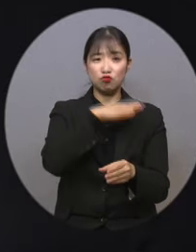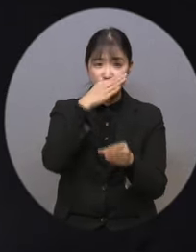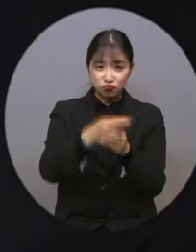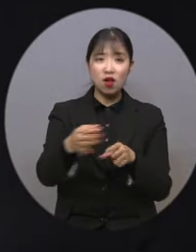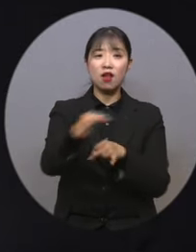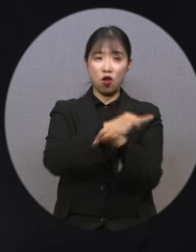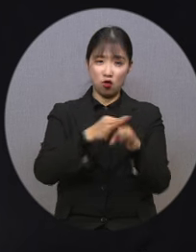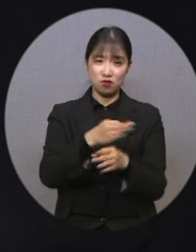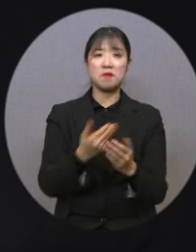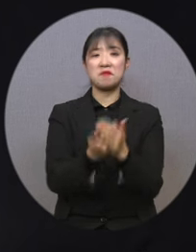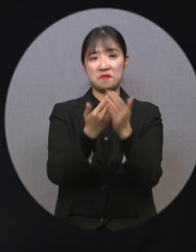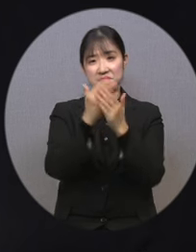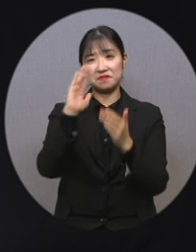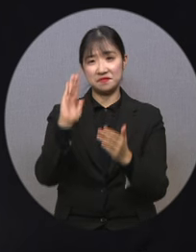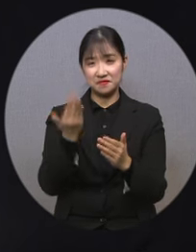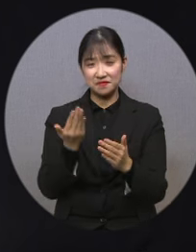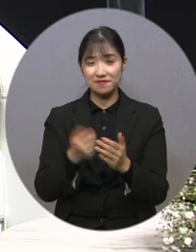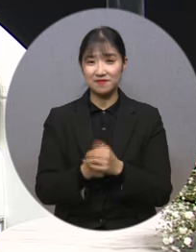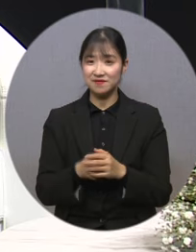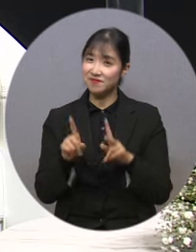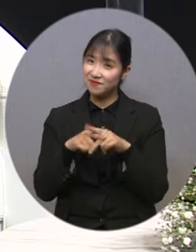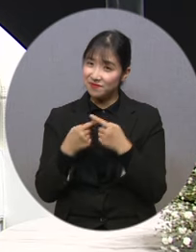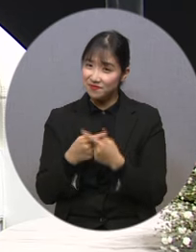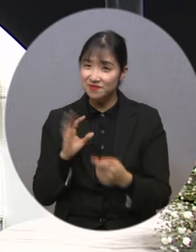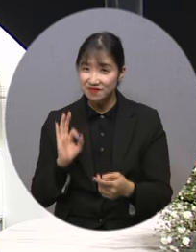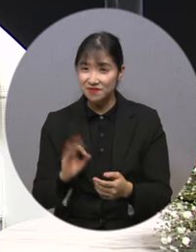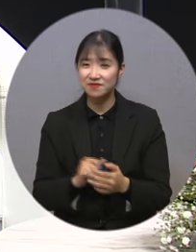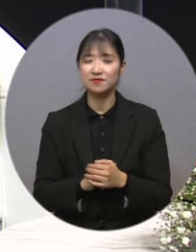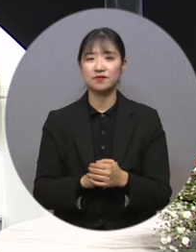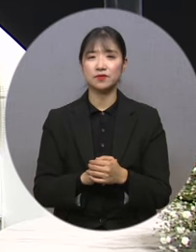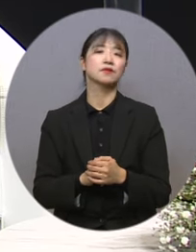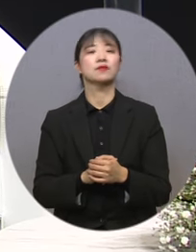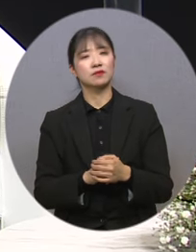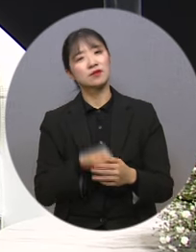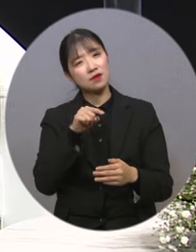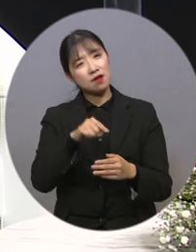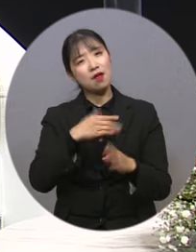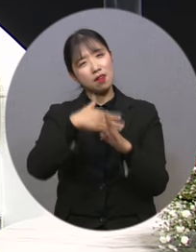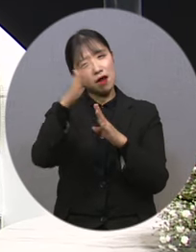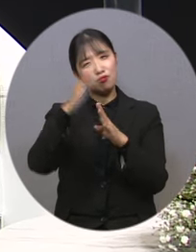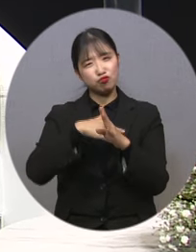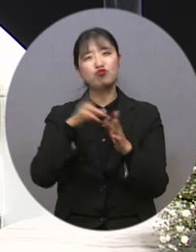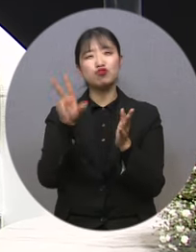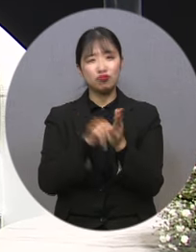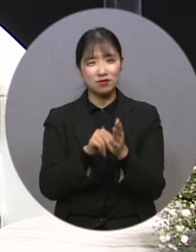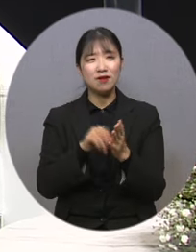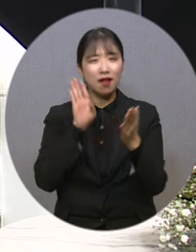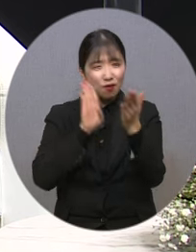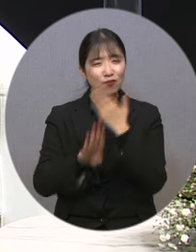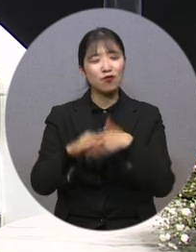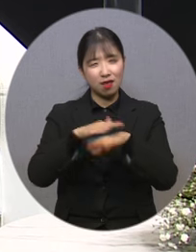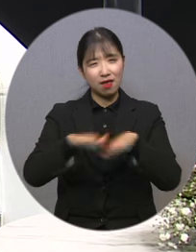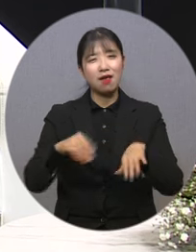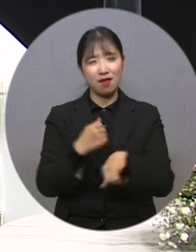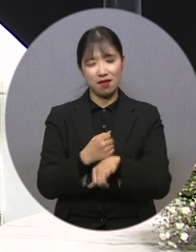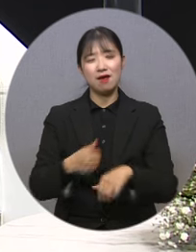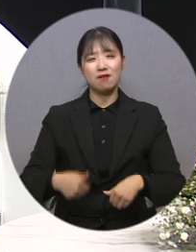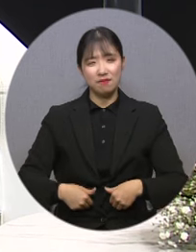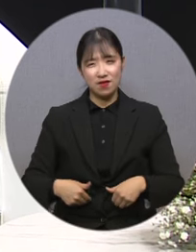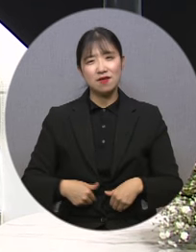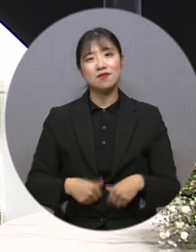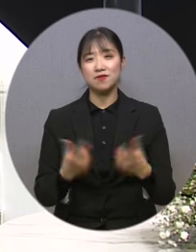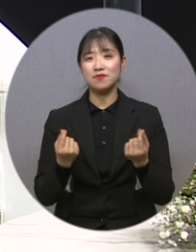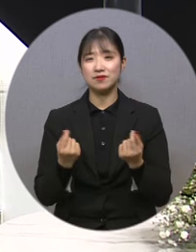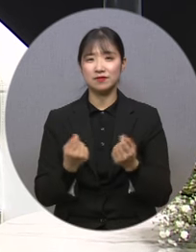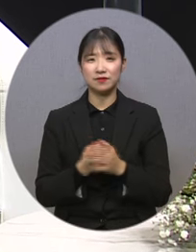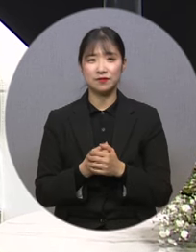경제가 일어나겠죠. 무슨 이해가죠? 예, 그건 이제 남북 문제 앞으로 해결해야 할 여러 가지